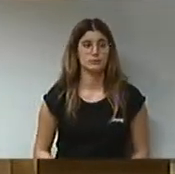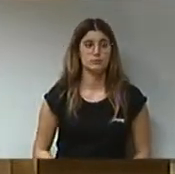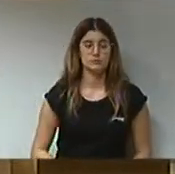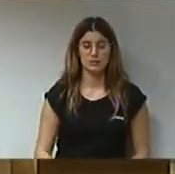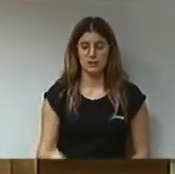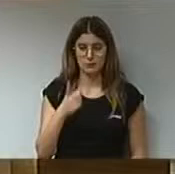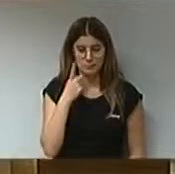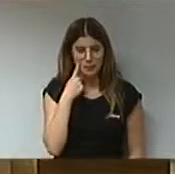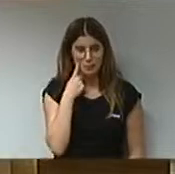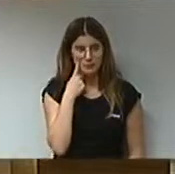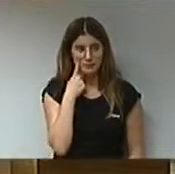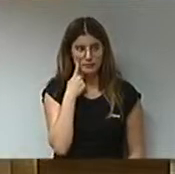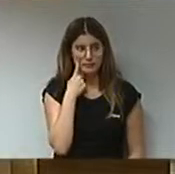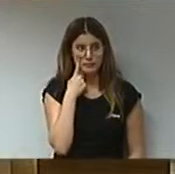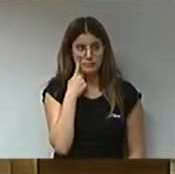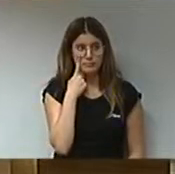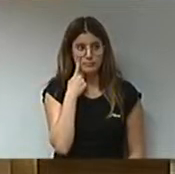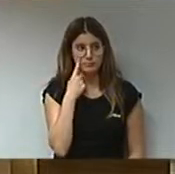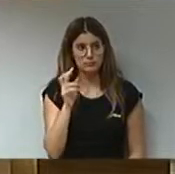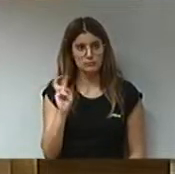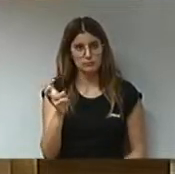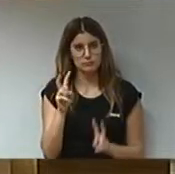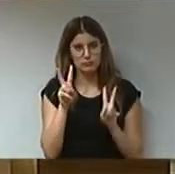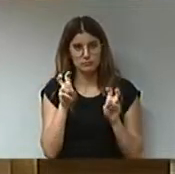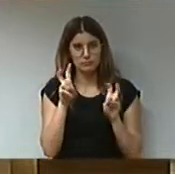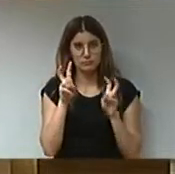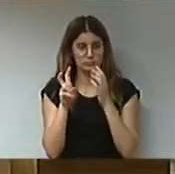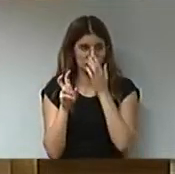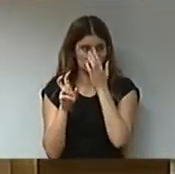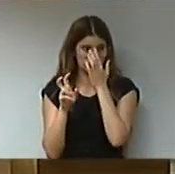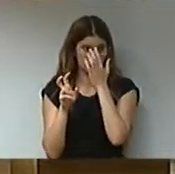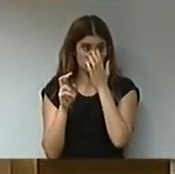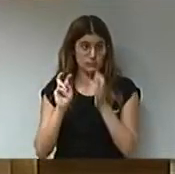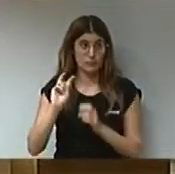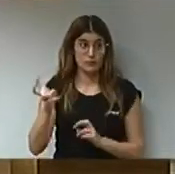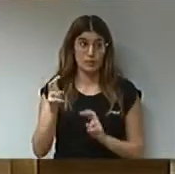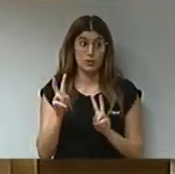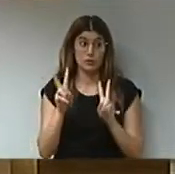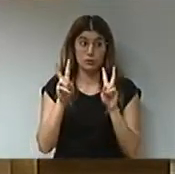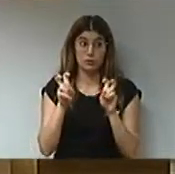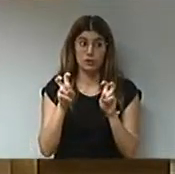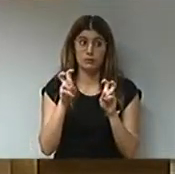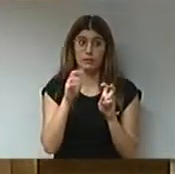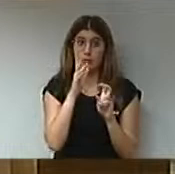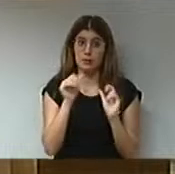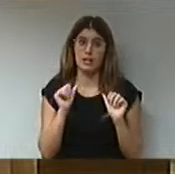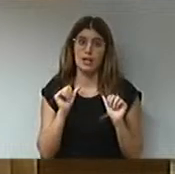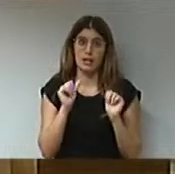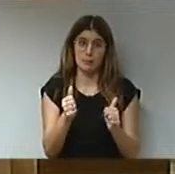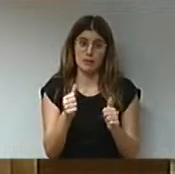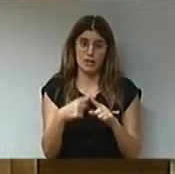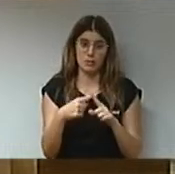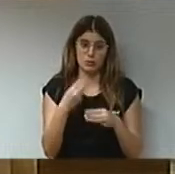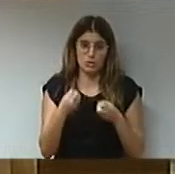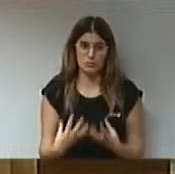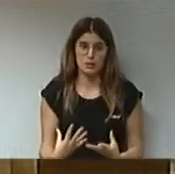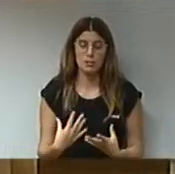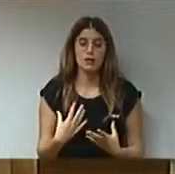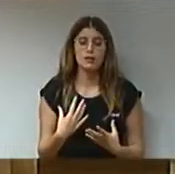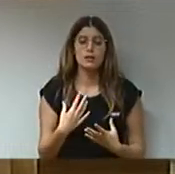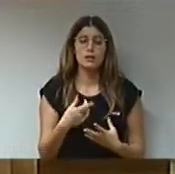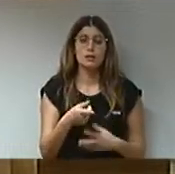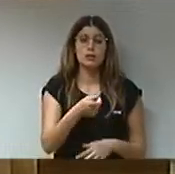Mire, l'altra qüestió... L'altra qüestió, que també formal, però per a començar les coses bé, és dir,